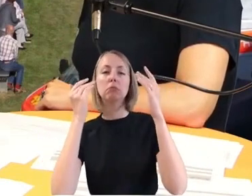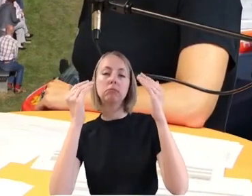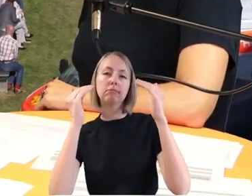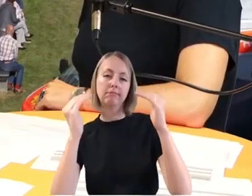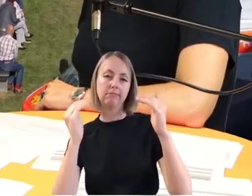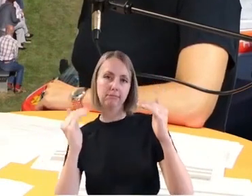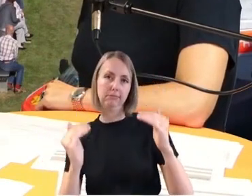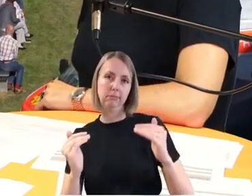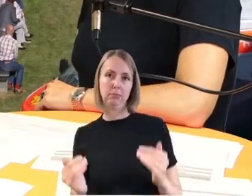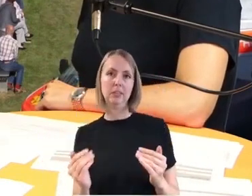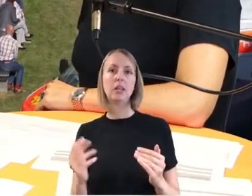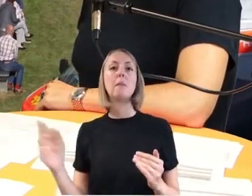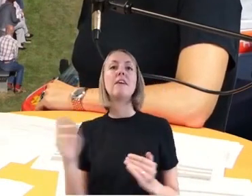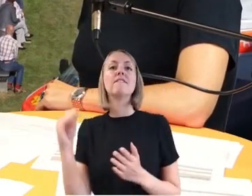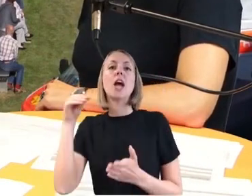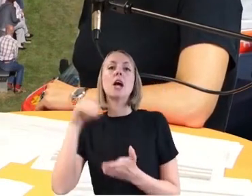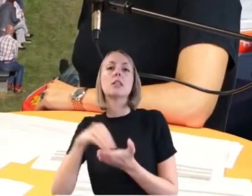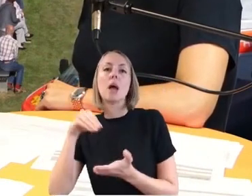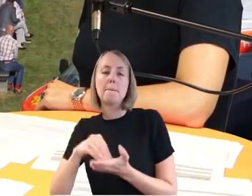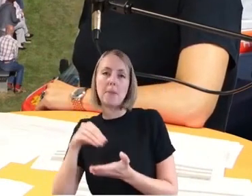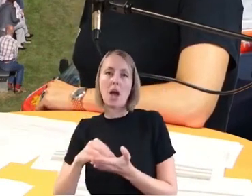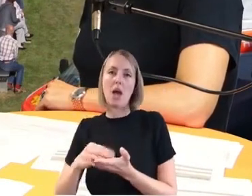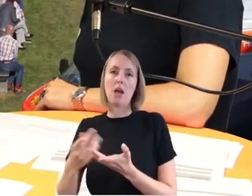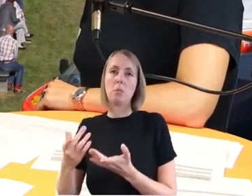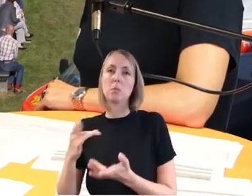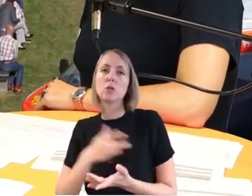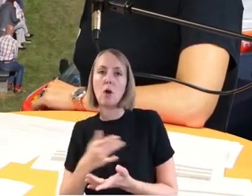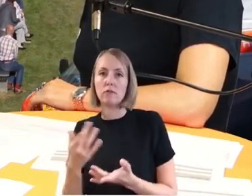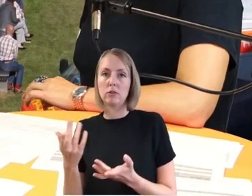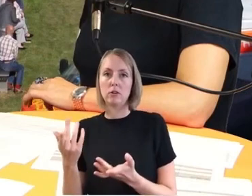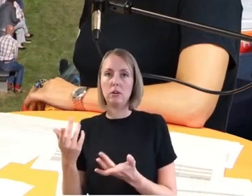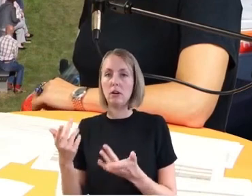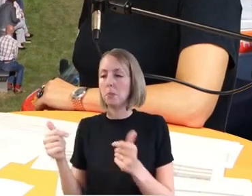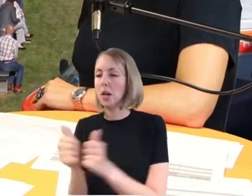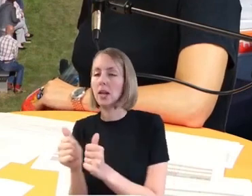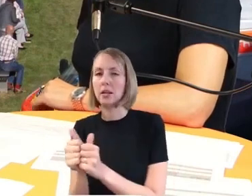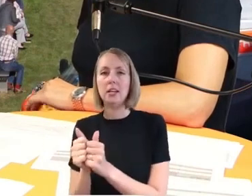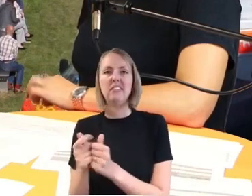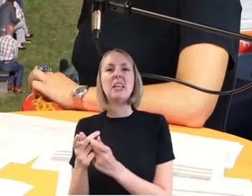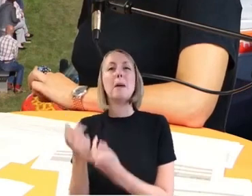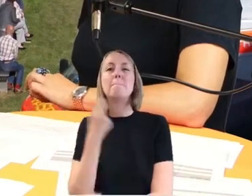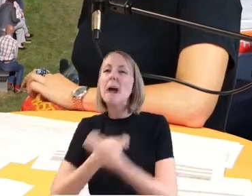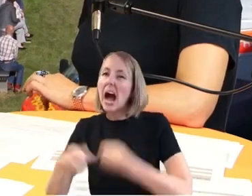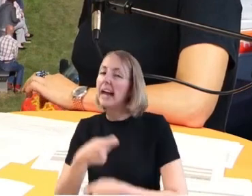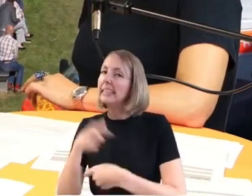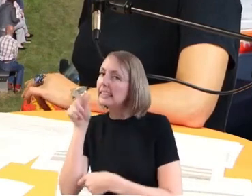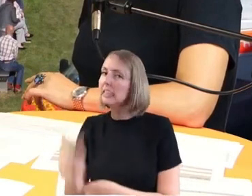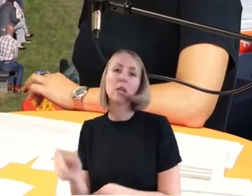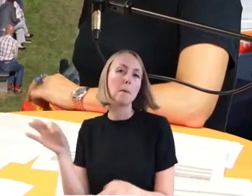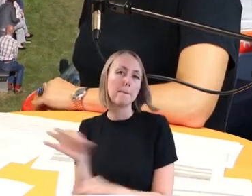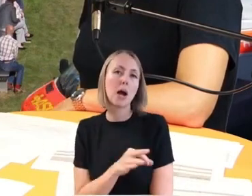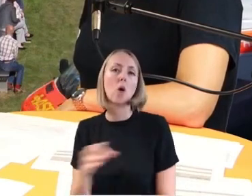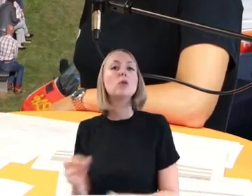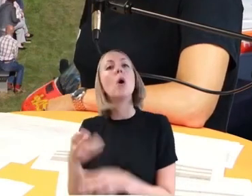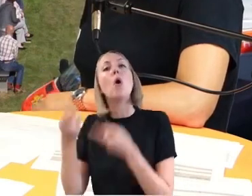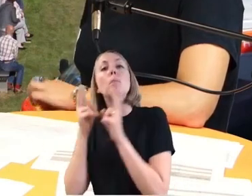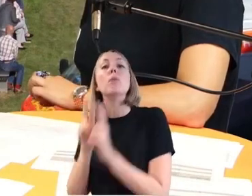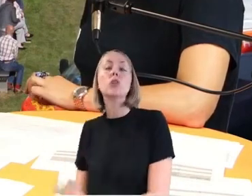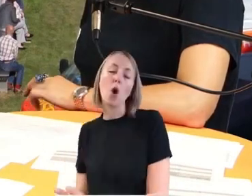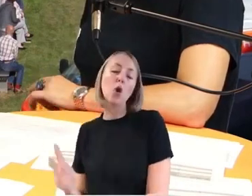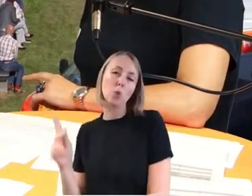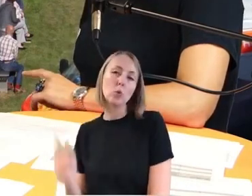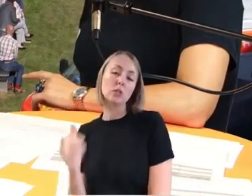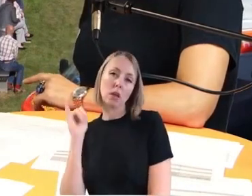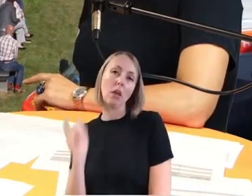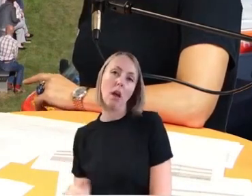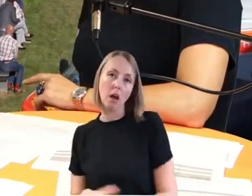nicht behandelt werden, sie müssen betreut werden. Deswegen, wie gesagt, passt der Begriff der Sichtung hier nicht. Wir haben in der letzten